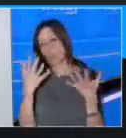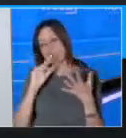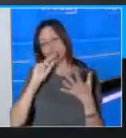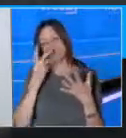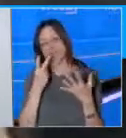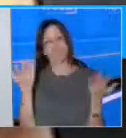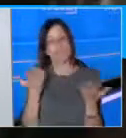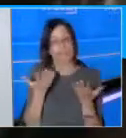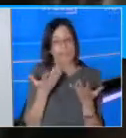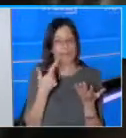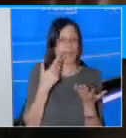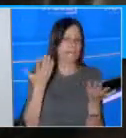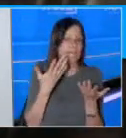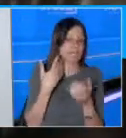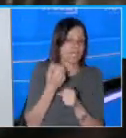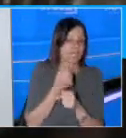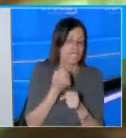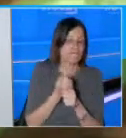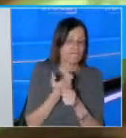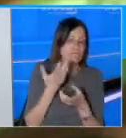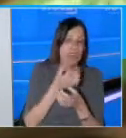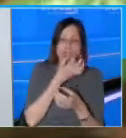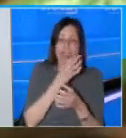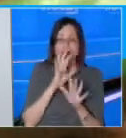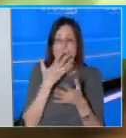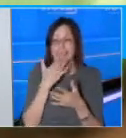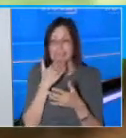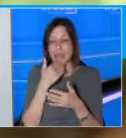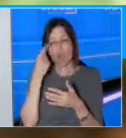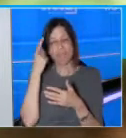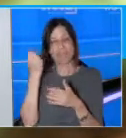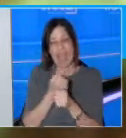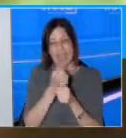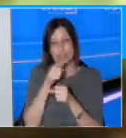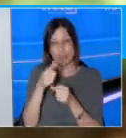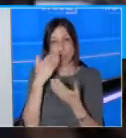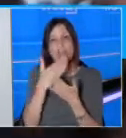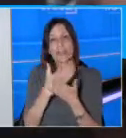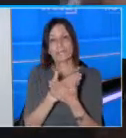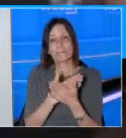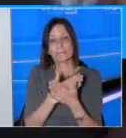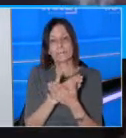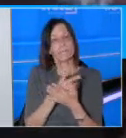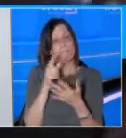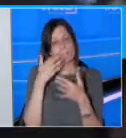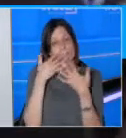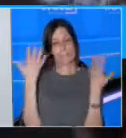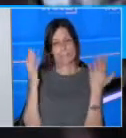איך, כיצד, כן. האם ישראל חושבת לעשות כאן התניה,